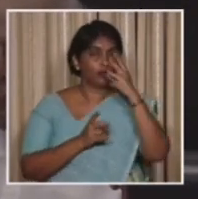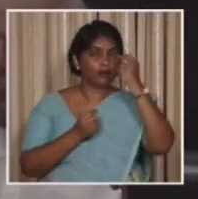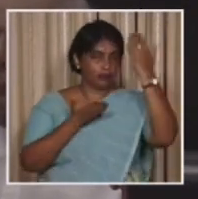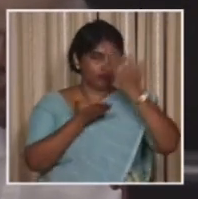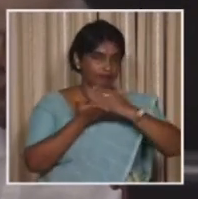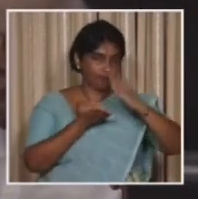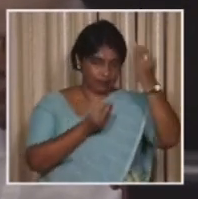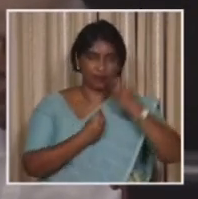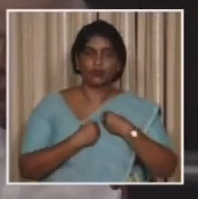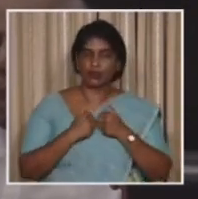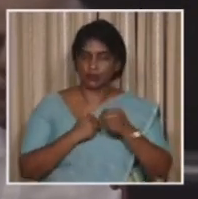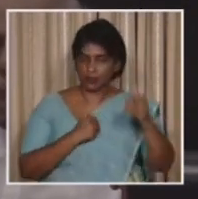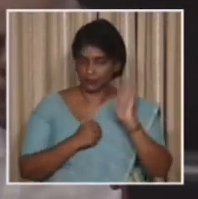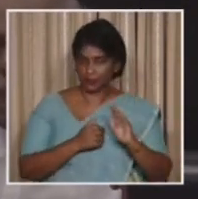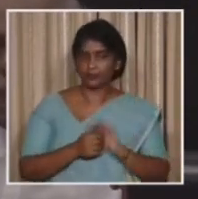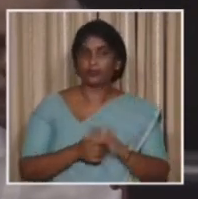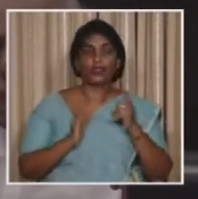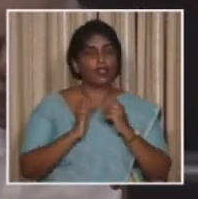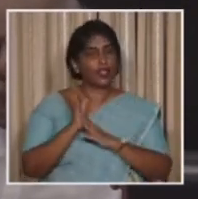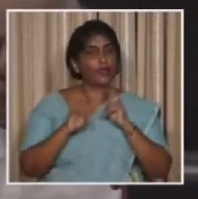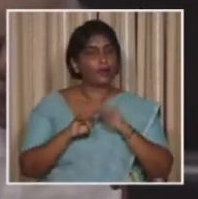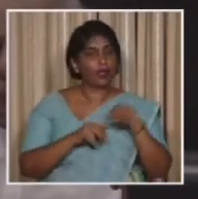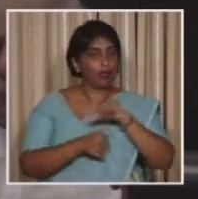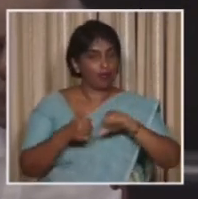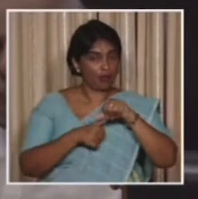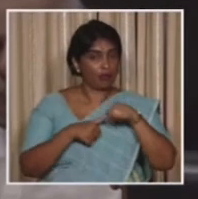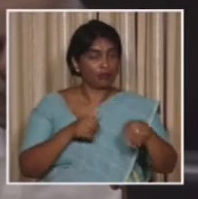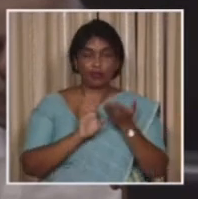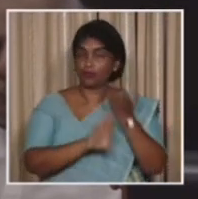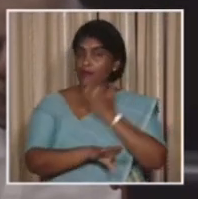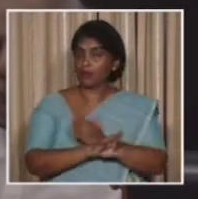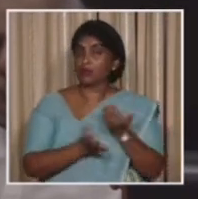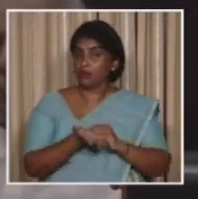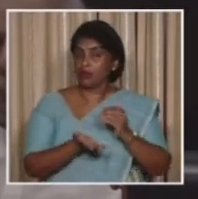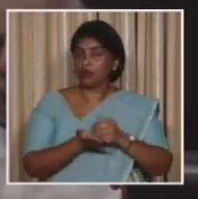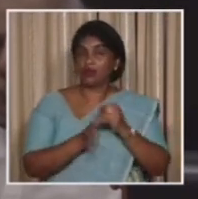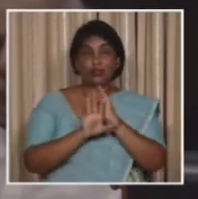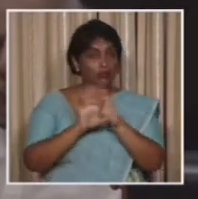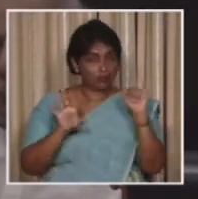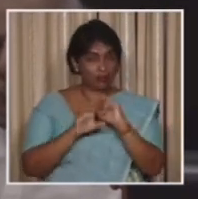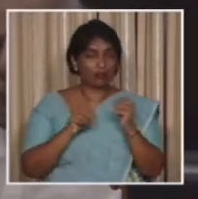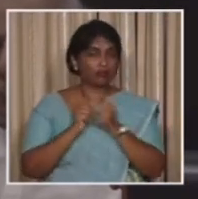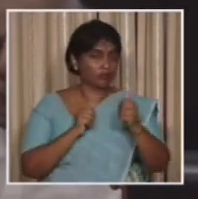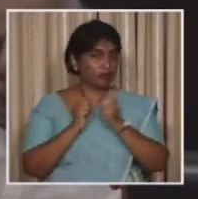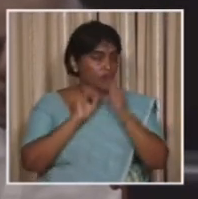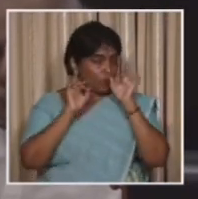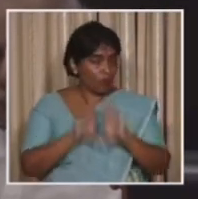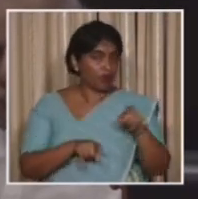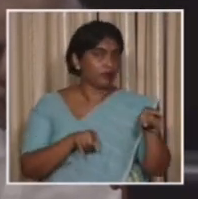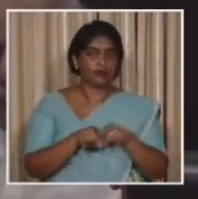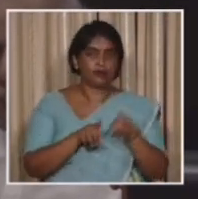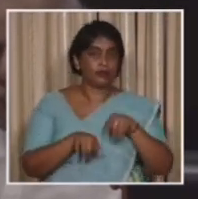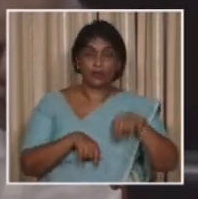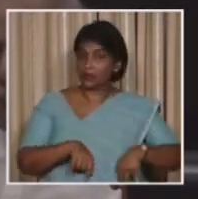එනවා. ඒක කරන්න තිබෙනවා. IMF ආයතනය සමග මෙයට පෙර අවස්ථා 16කදී කටයුතු කළ ආකාරයට නොව